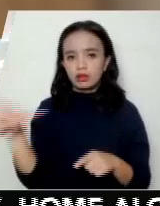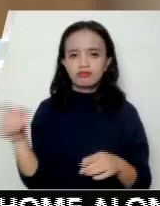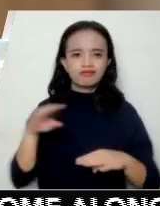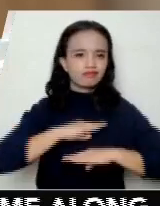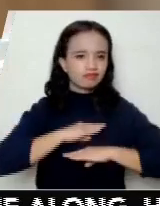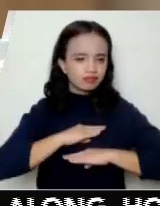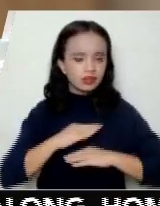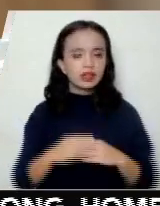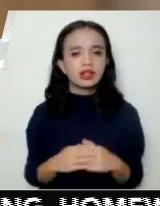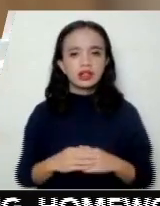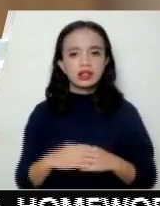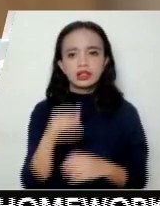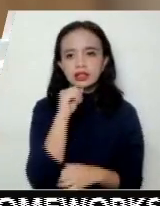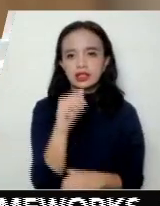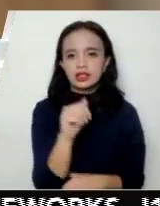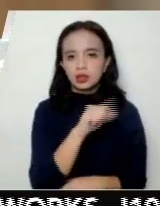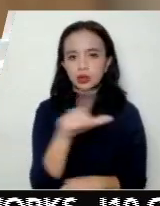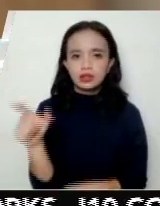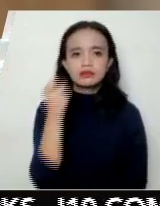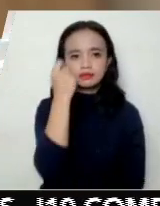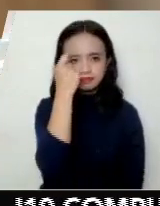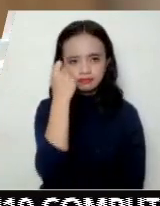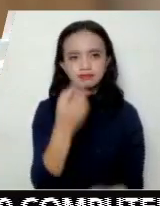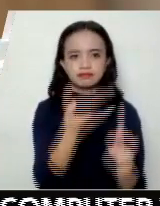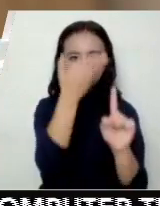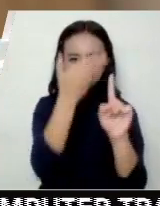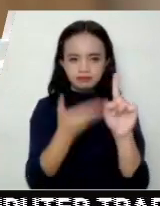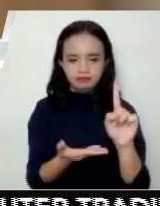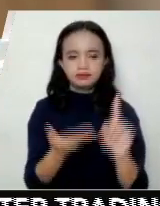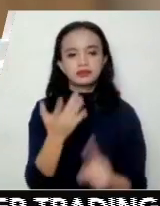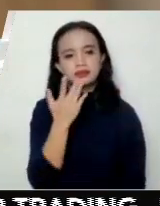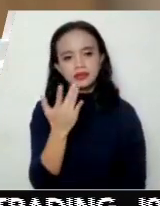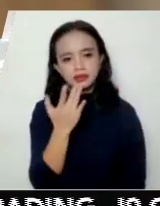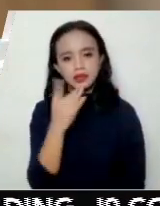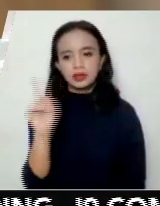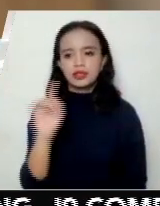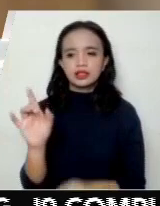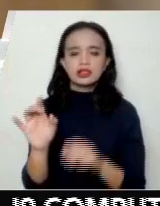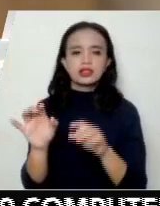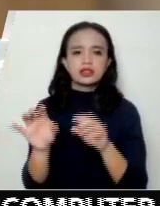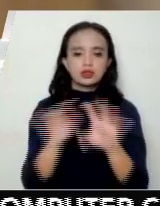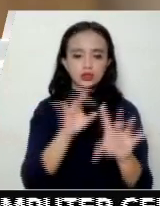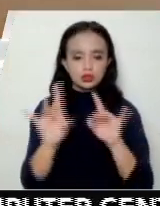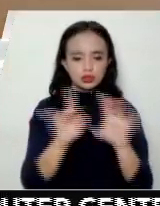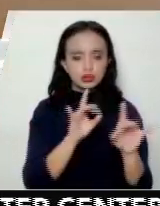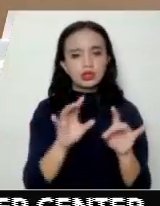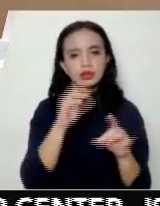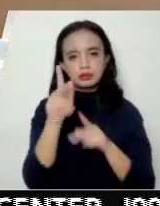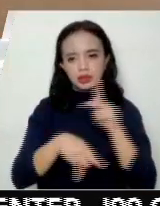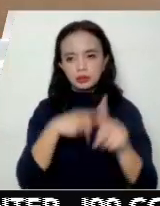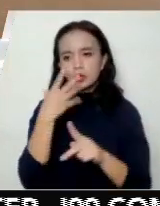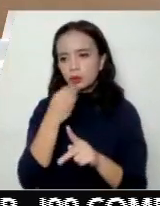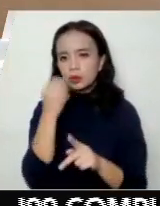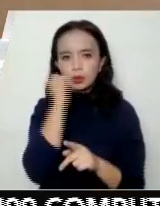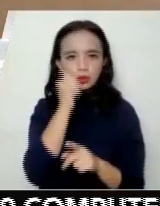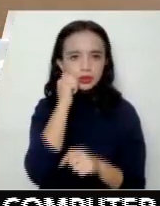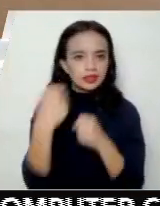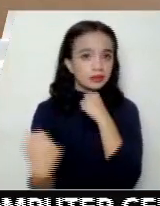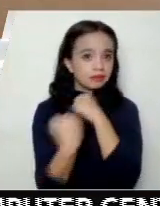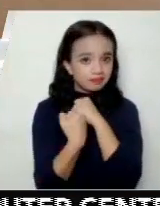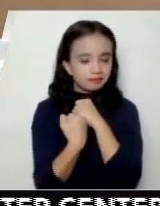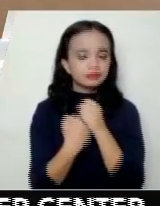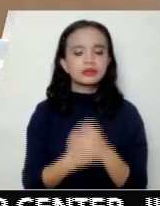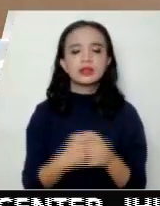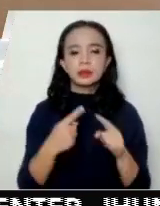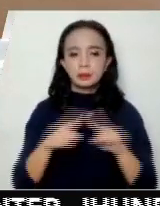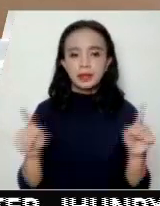hindi lahat maiintindihan ka kaya piliin mo na lang yung mga taong nandiyan para sayo palagi Pero lalo raw siyang naging